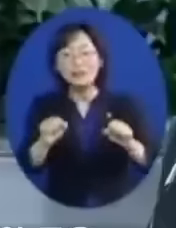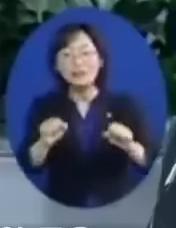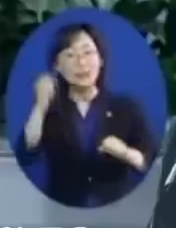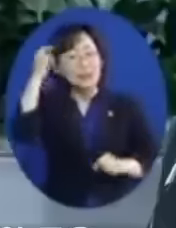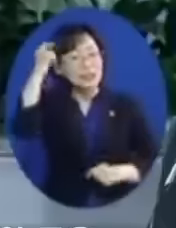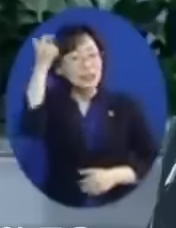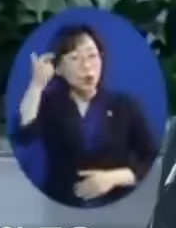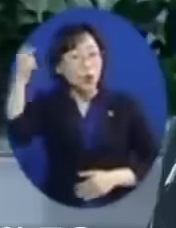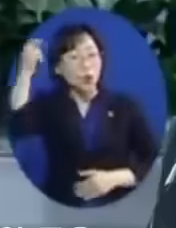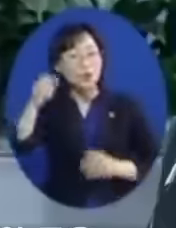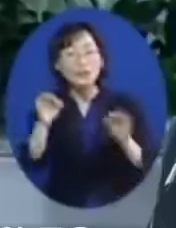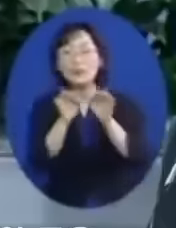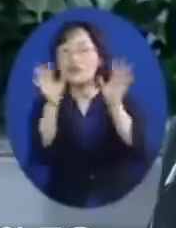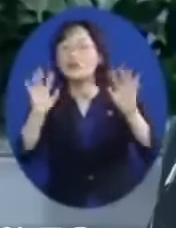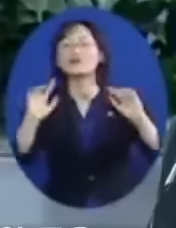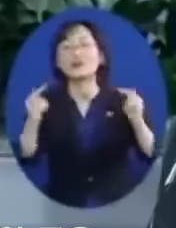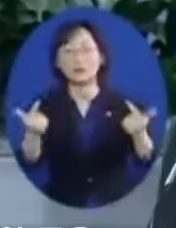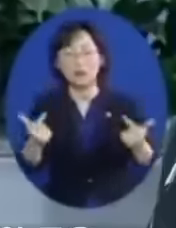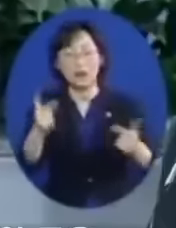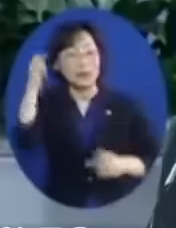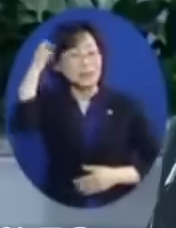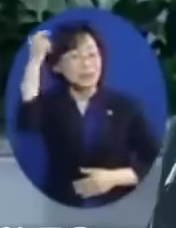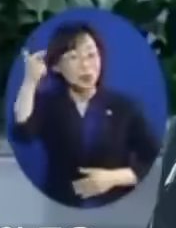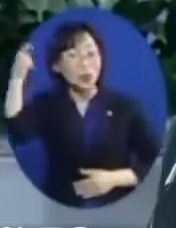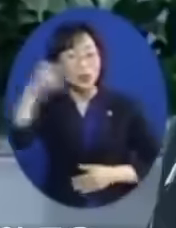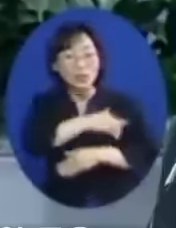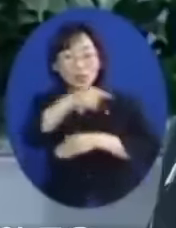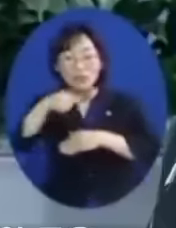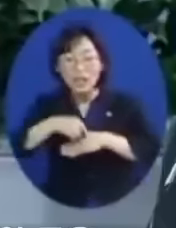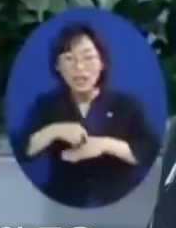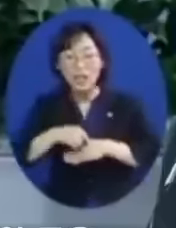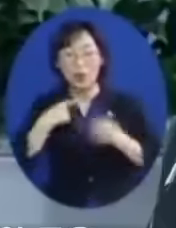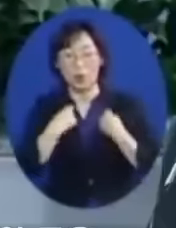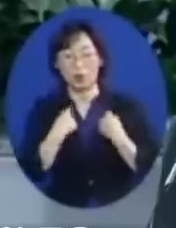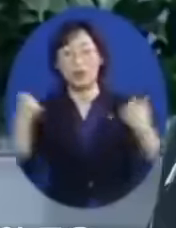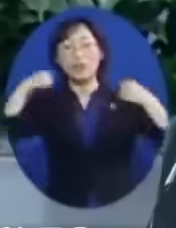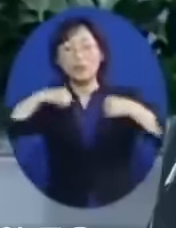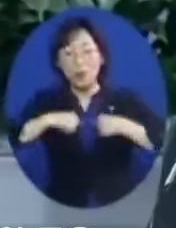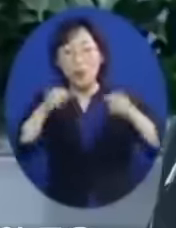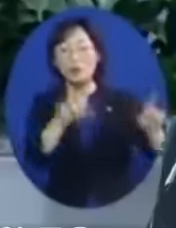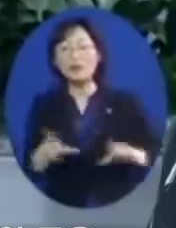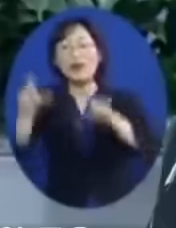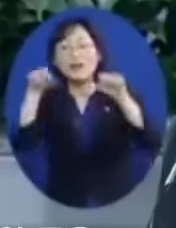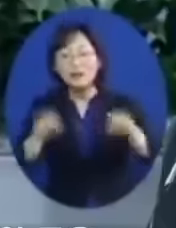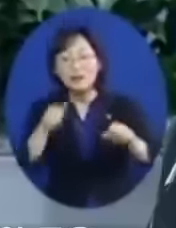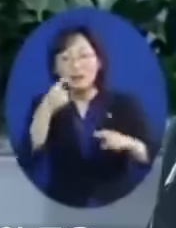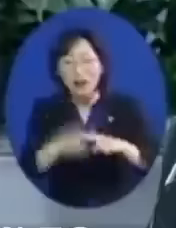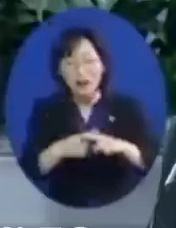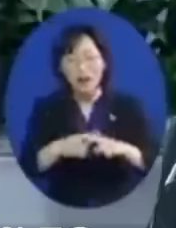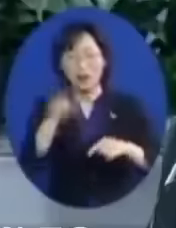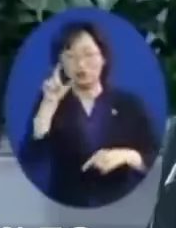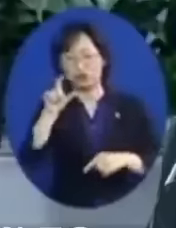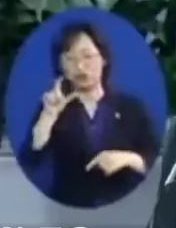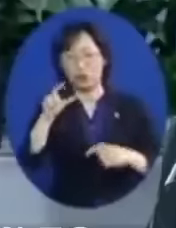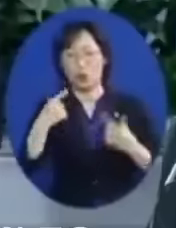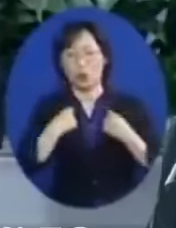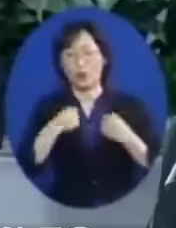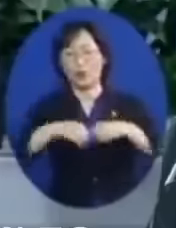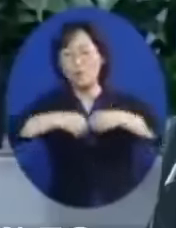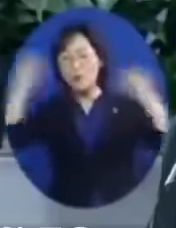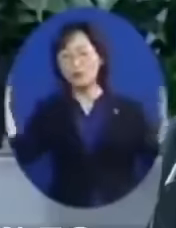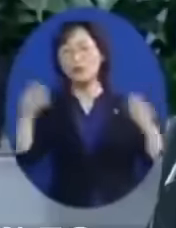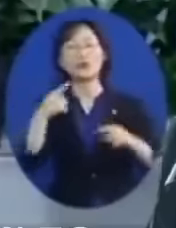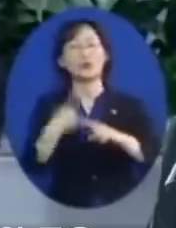영혼이 사라지는 것은 아닌 것입니다. 영혼이 육체라는 옷을 입고 살다가 그 두꺼운 옷을 벗어버리는 것에 불과한